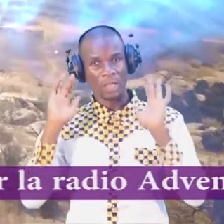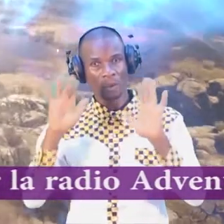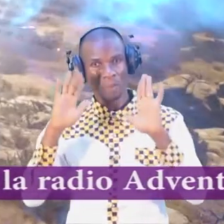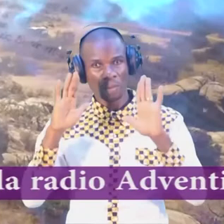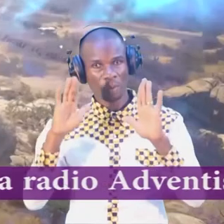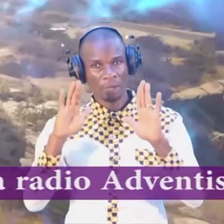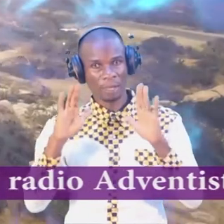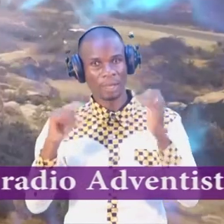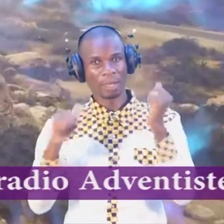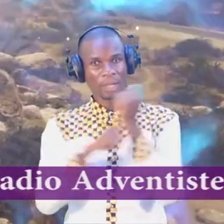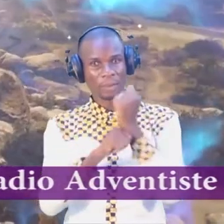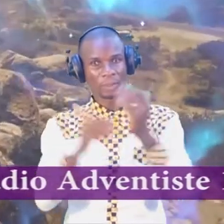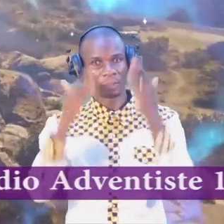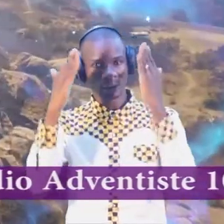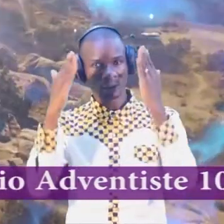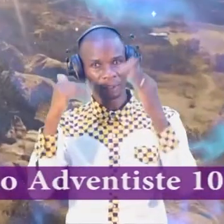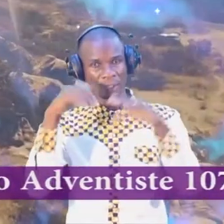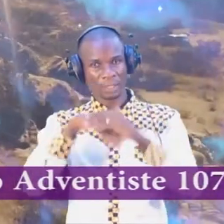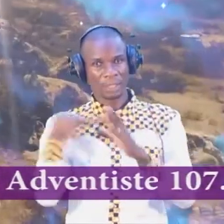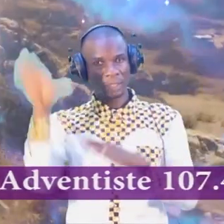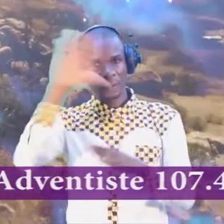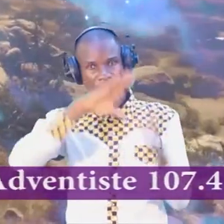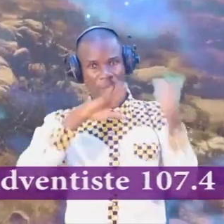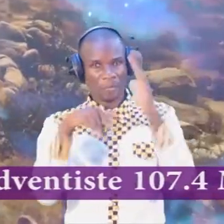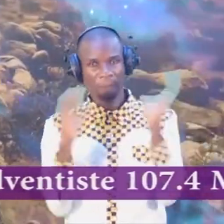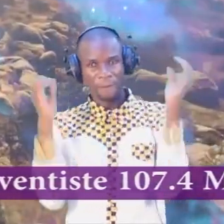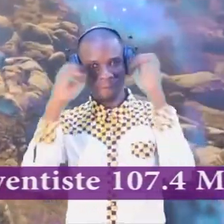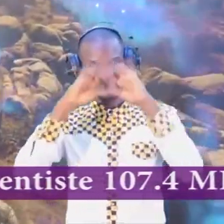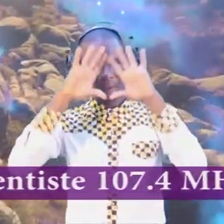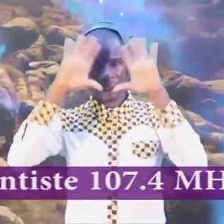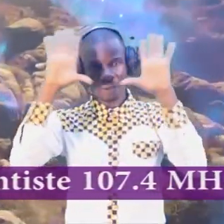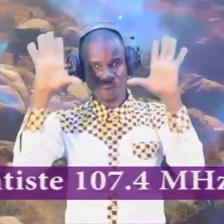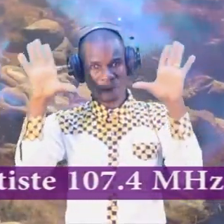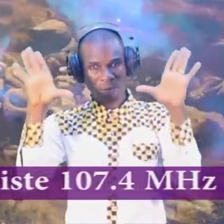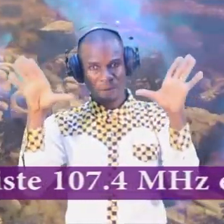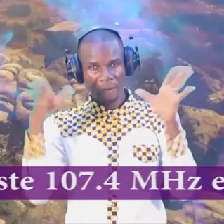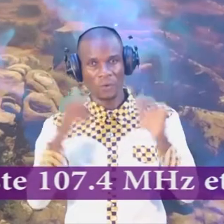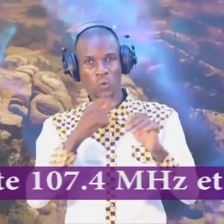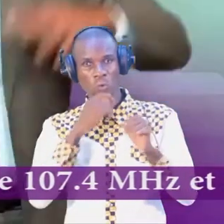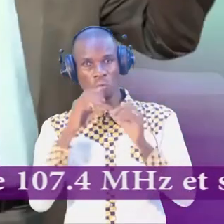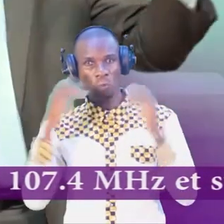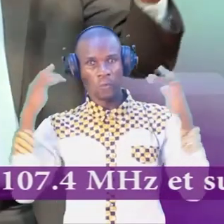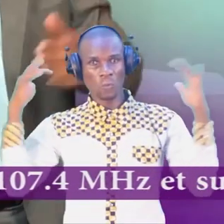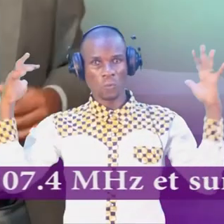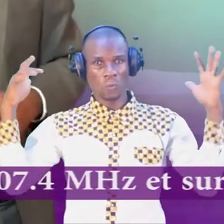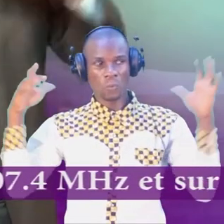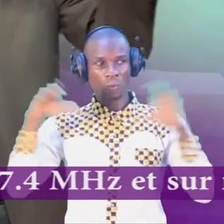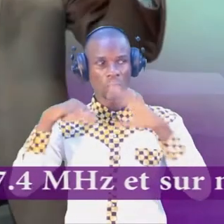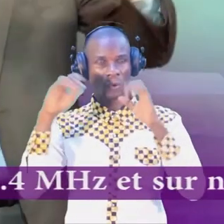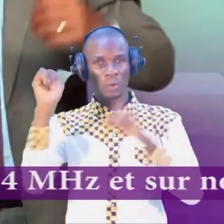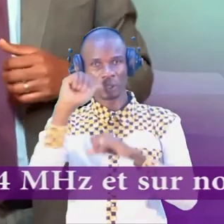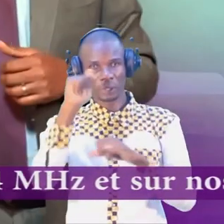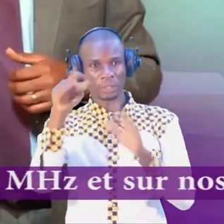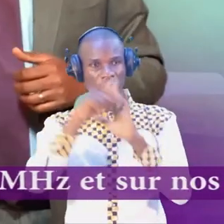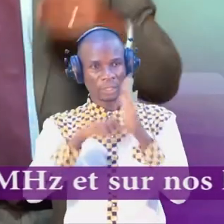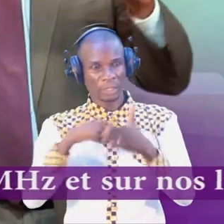ndiyo maagizo matakatifu ya amri kumi ambaye Mungu wa mbinguni alitoa na